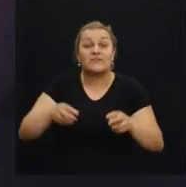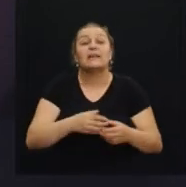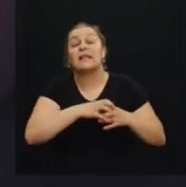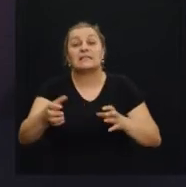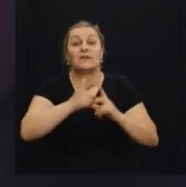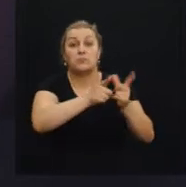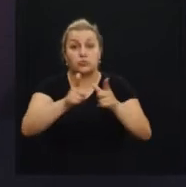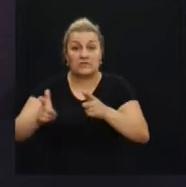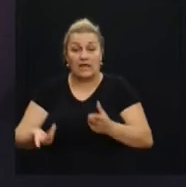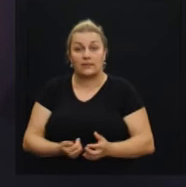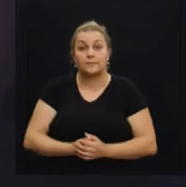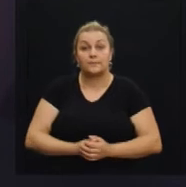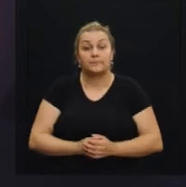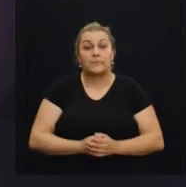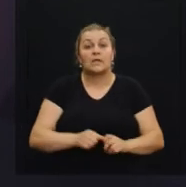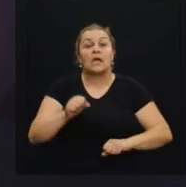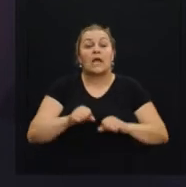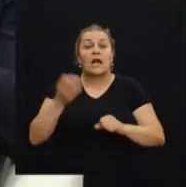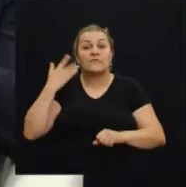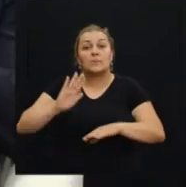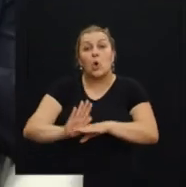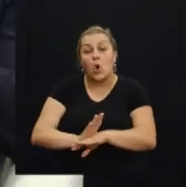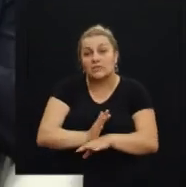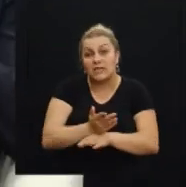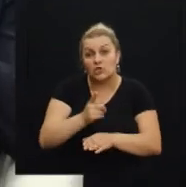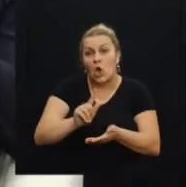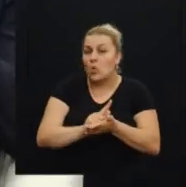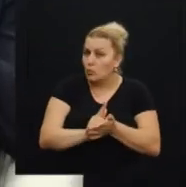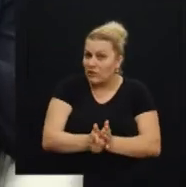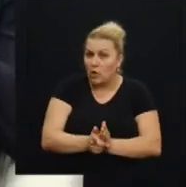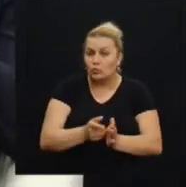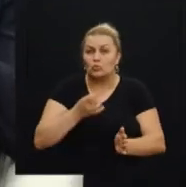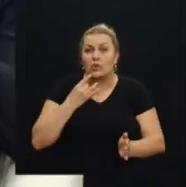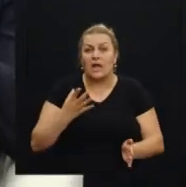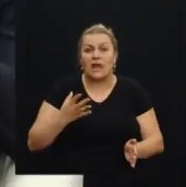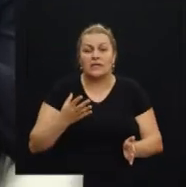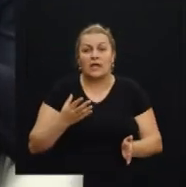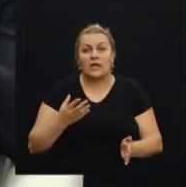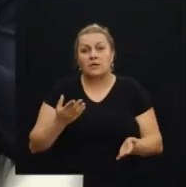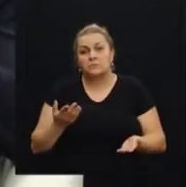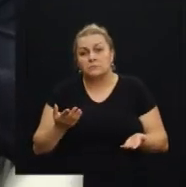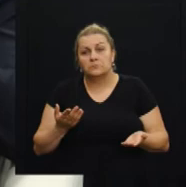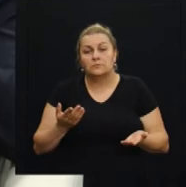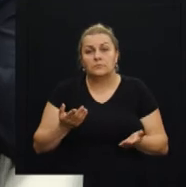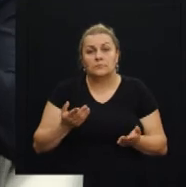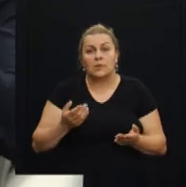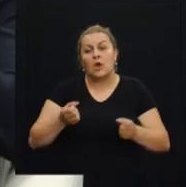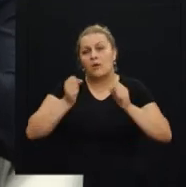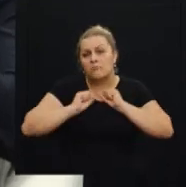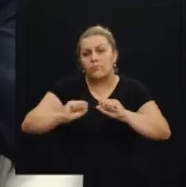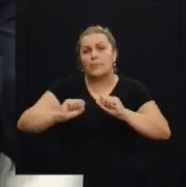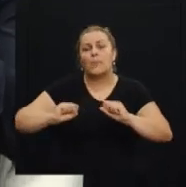pucati. Kakav je osjećaj, Stipe, u trenutku kada je, rekli bismo to tako, potprašen taj